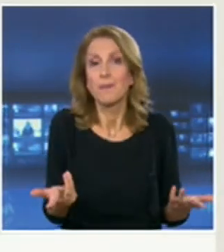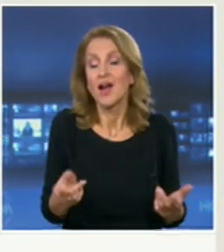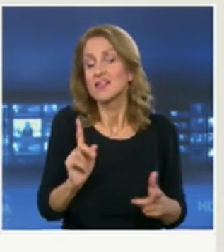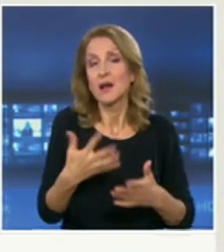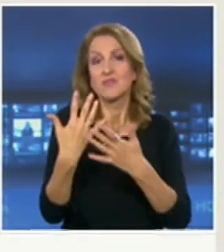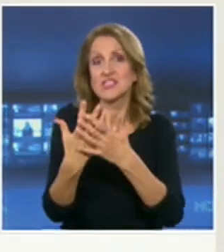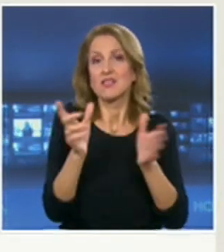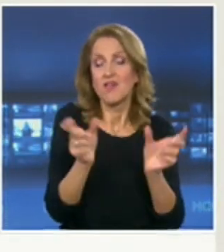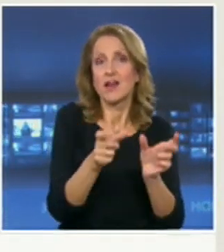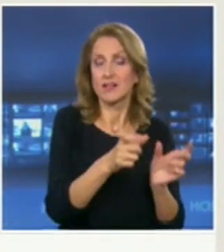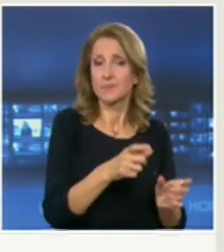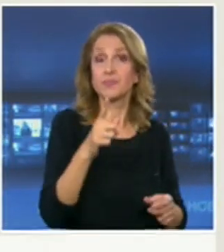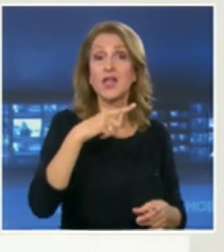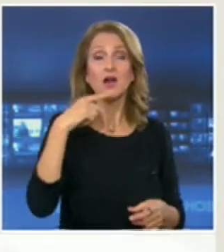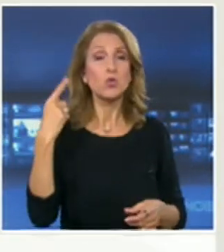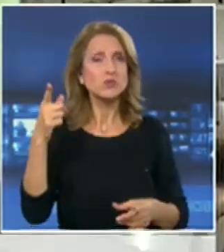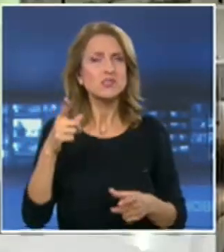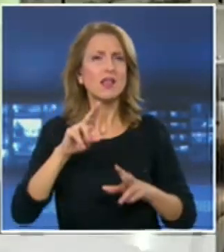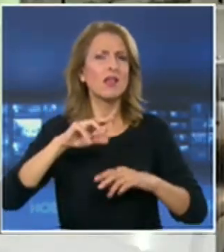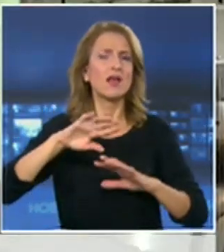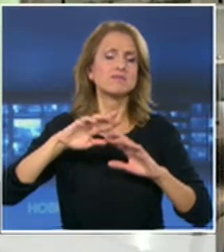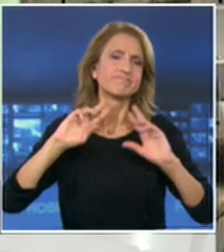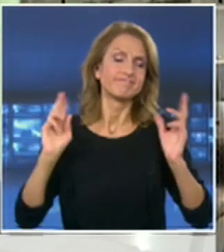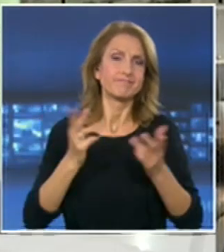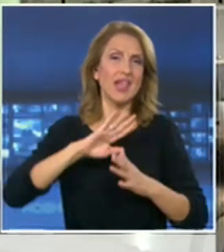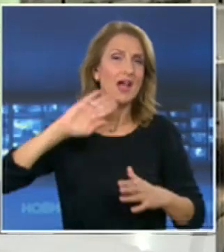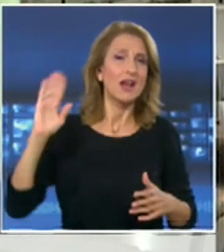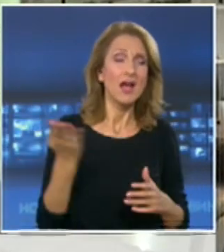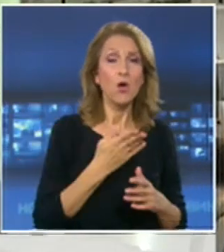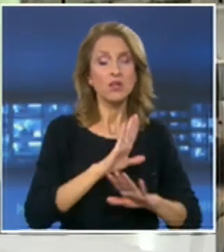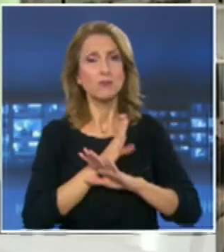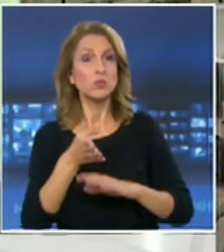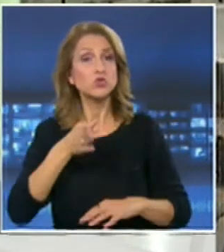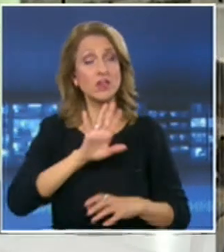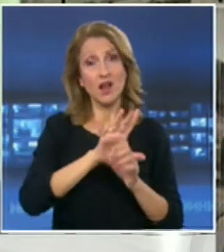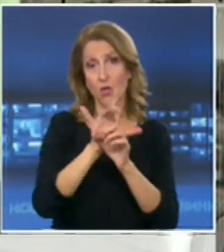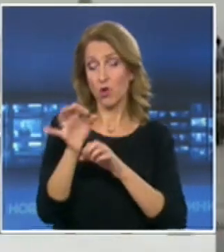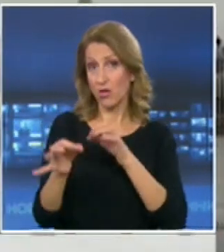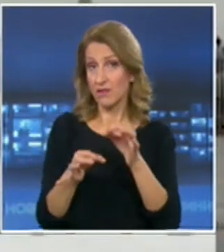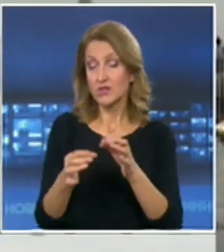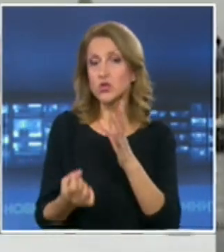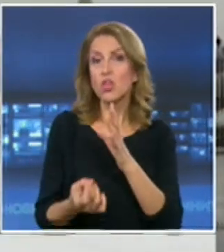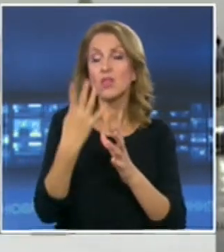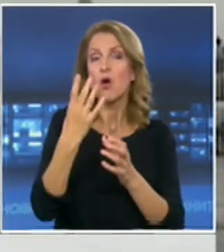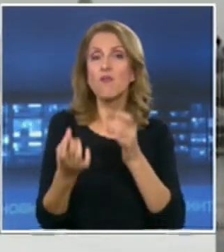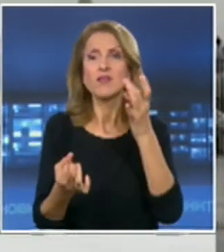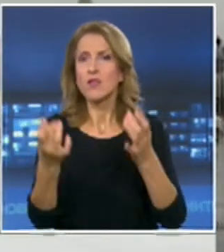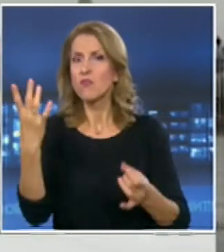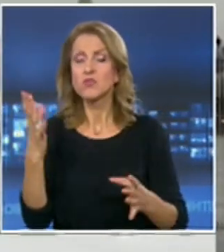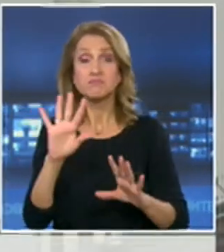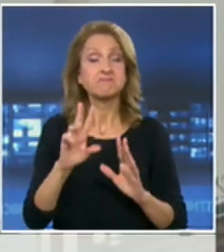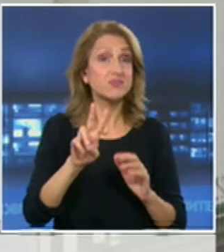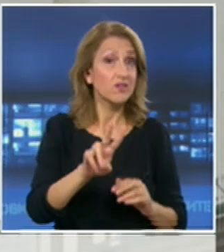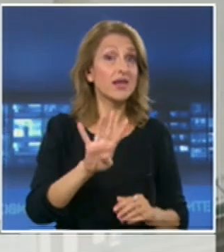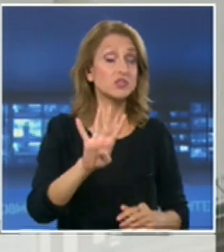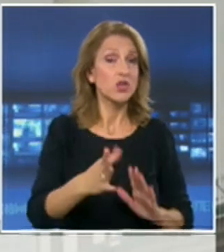Русия регистрира денонощен рекорд на заразени и починали от COVID-19. Новите случаи са се увеличили с близо 24